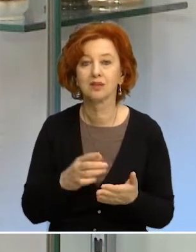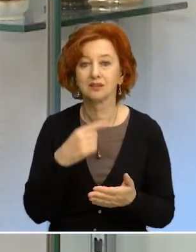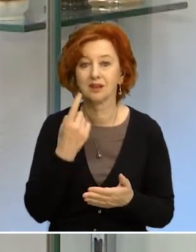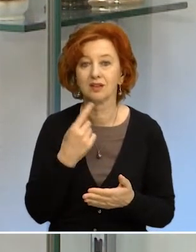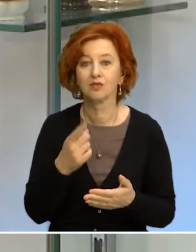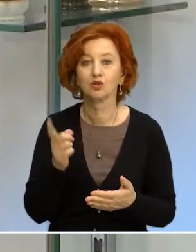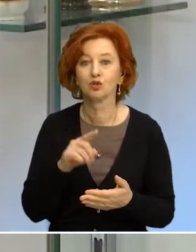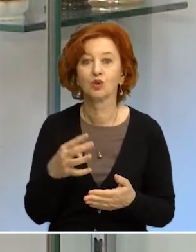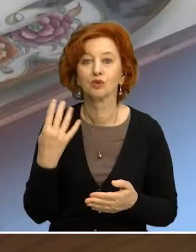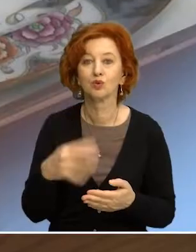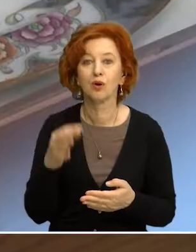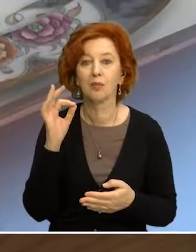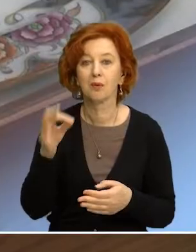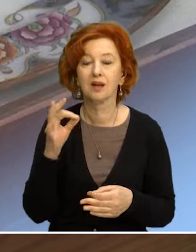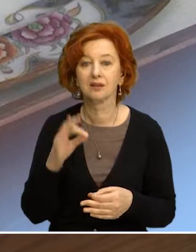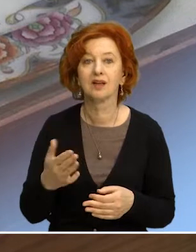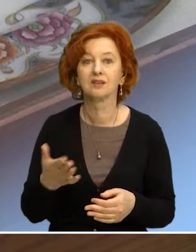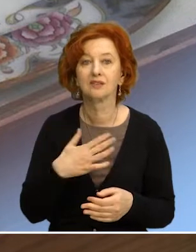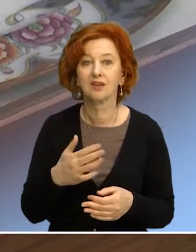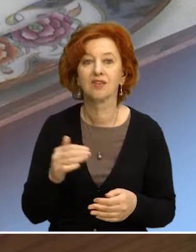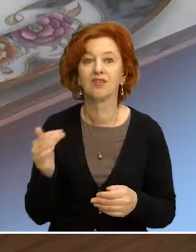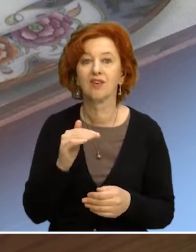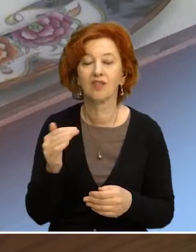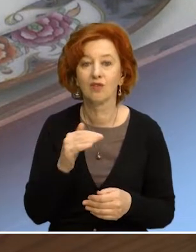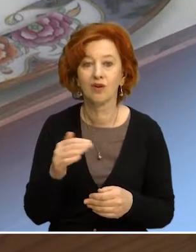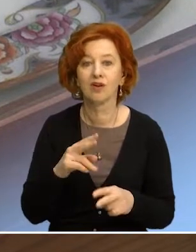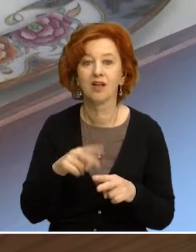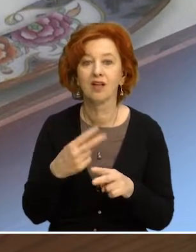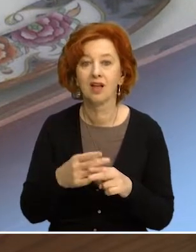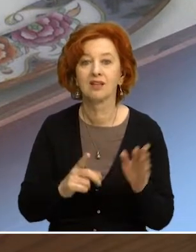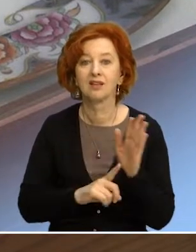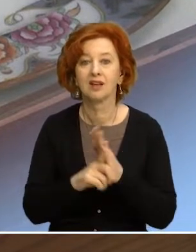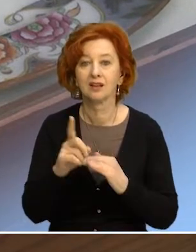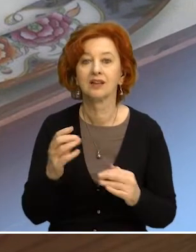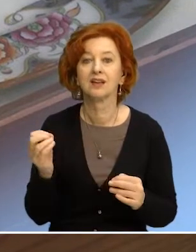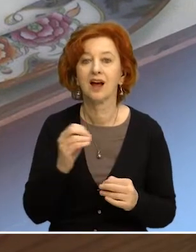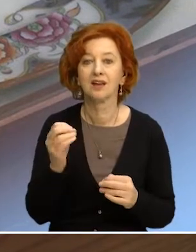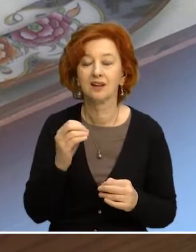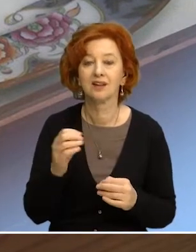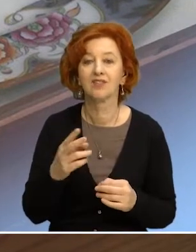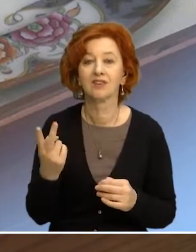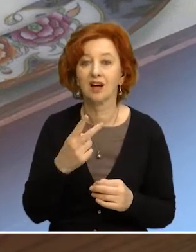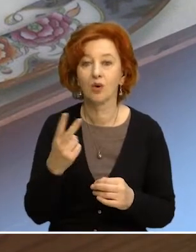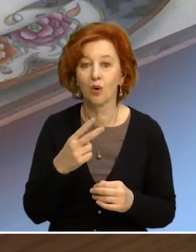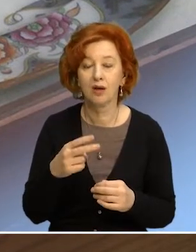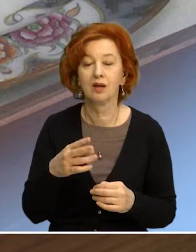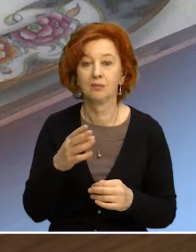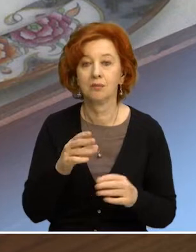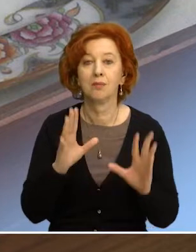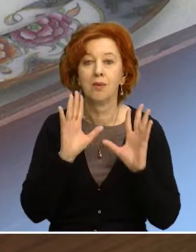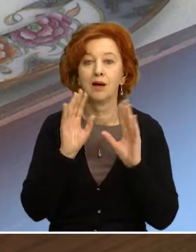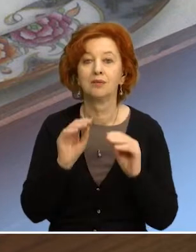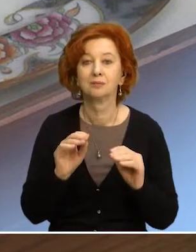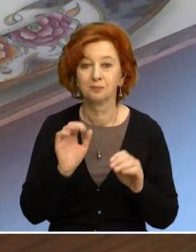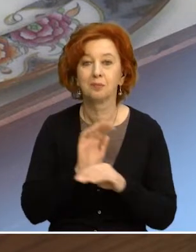том, что 40% мейсоновского фарфора в царствование Екатерины II поставлялось в Российскую